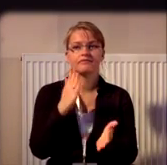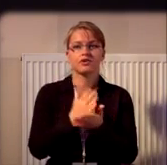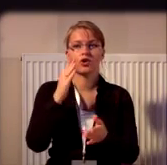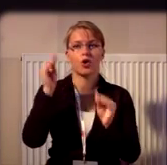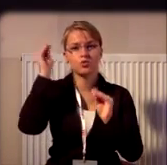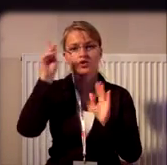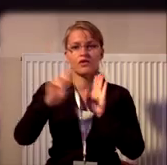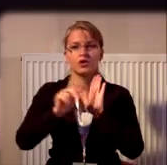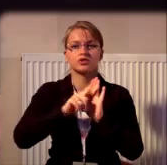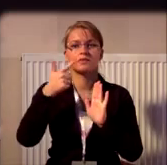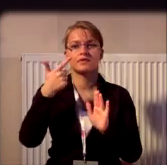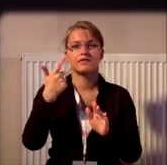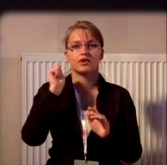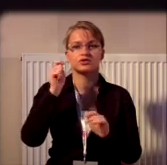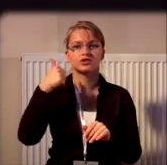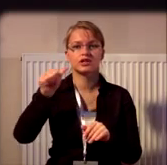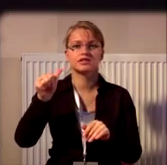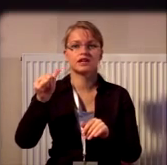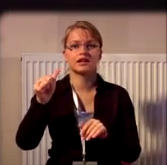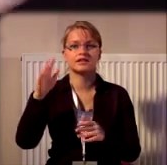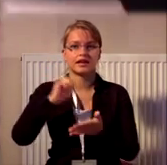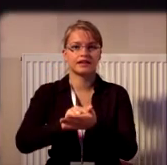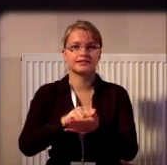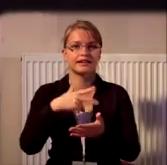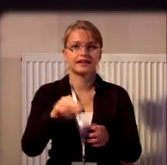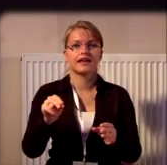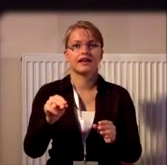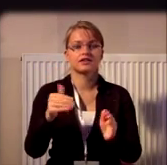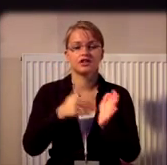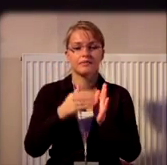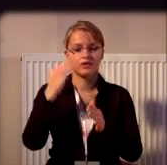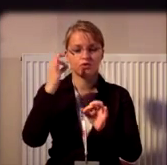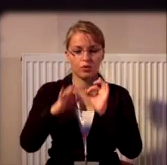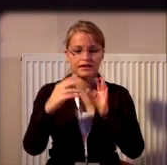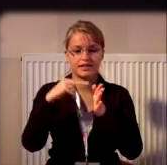zaplanowane, zewaluowane. No tak działa edukacja, mimo takich złych opinii.